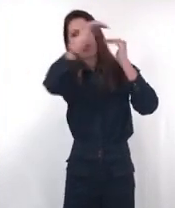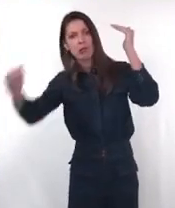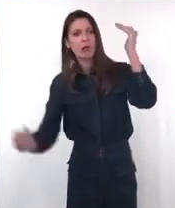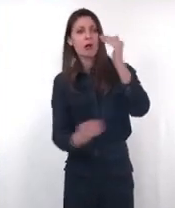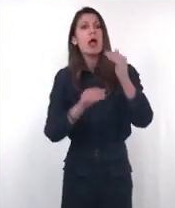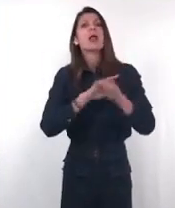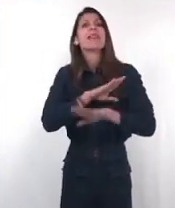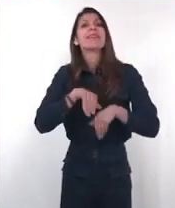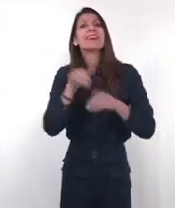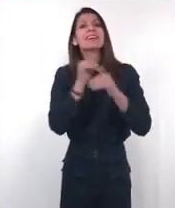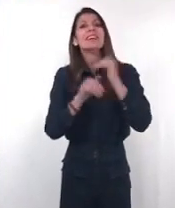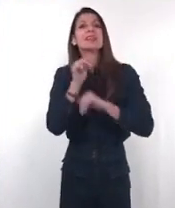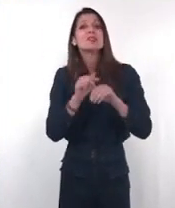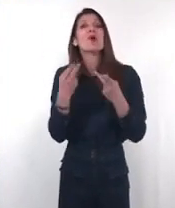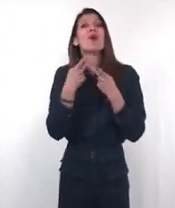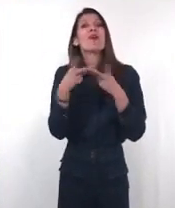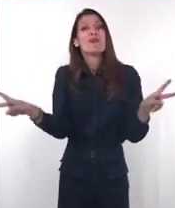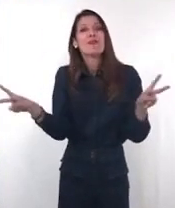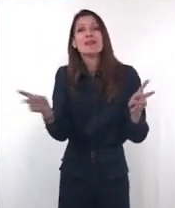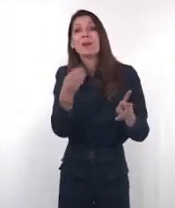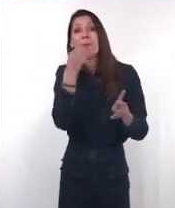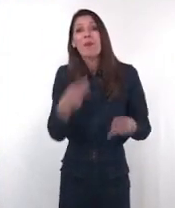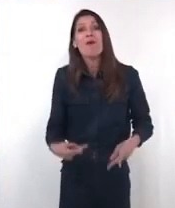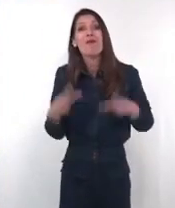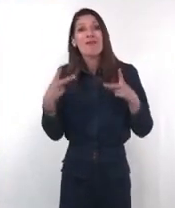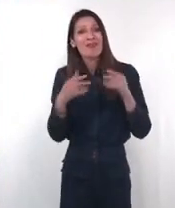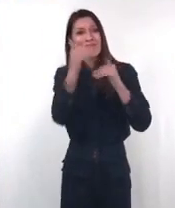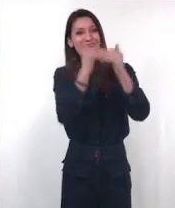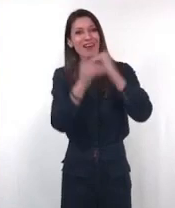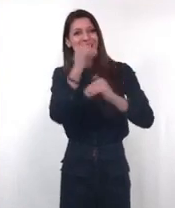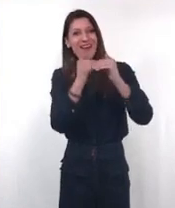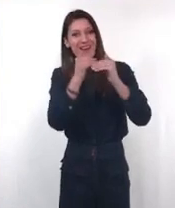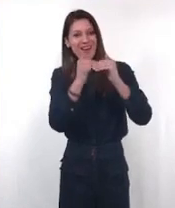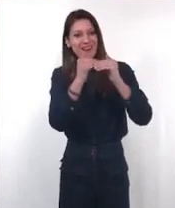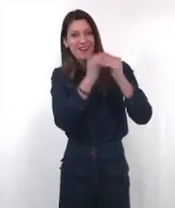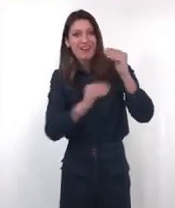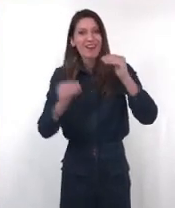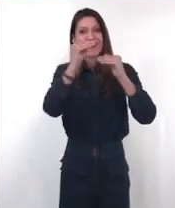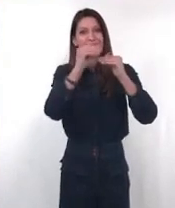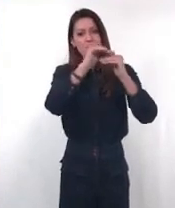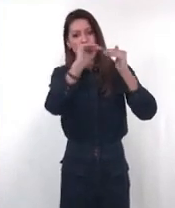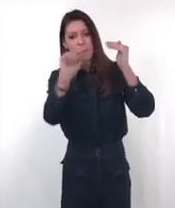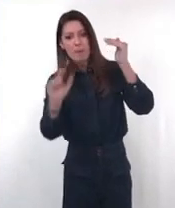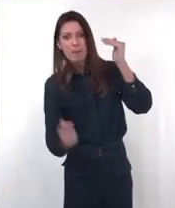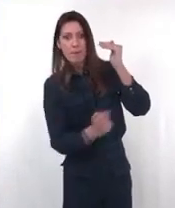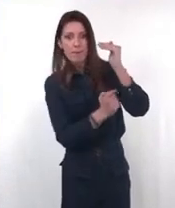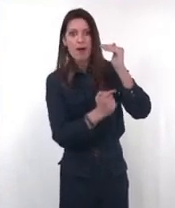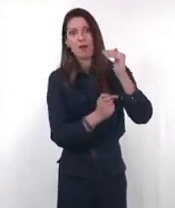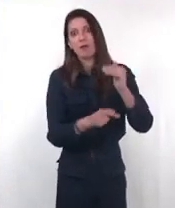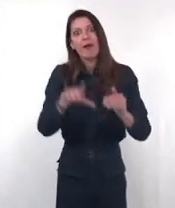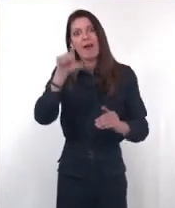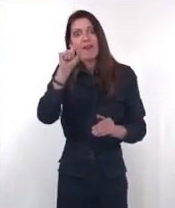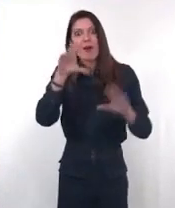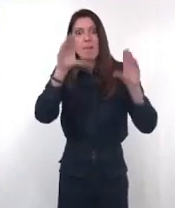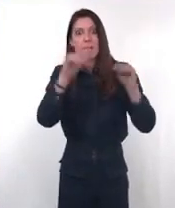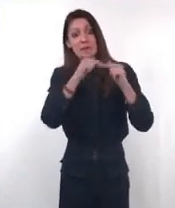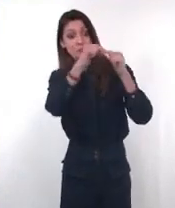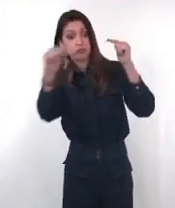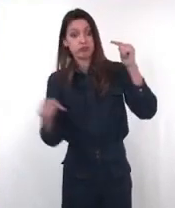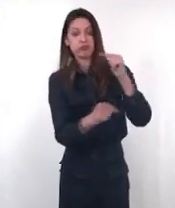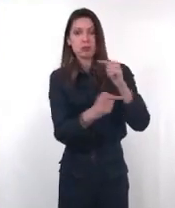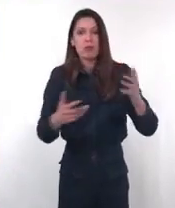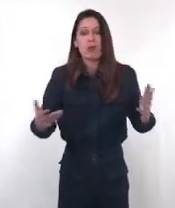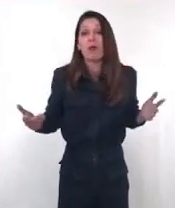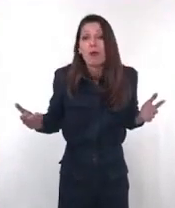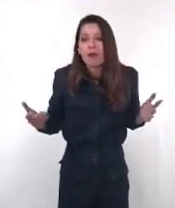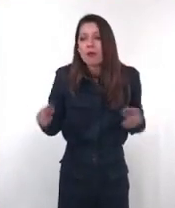bon vivre. En 2 ans, on perd 25 places. Et là, on vous entend pas fanfaronner là-dessus. Voilà, c'est tout ce qu'on attend. Quand